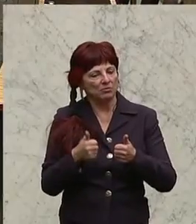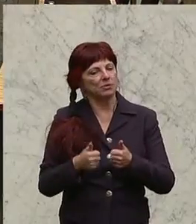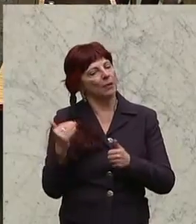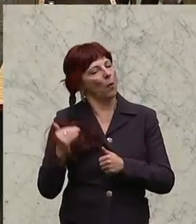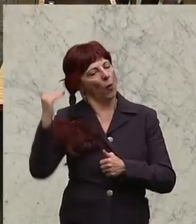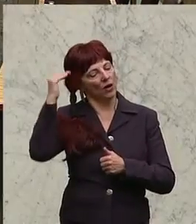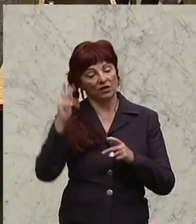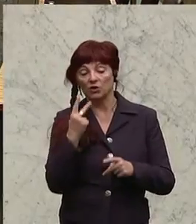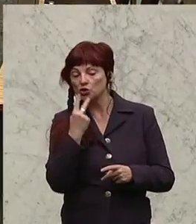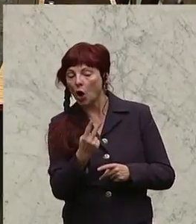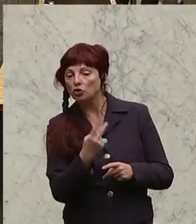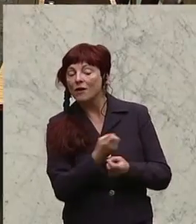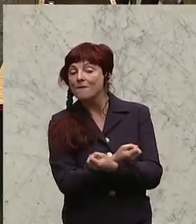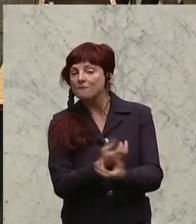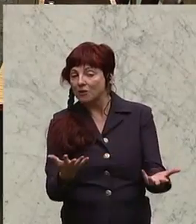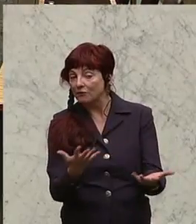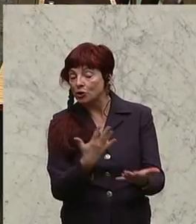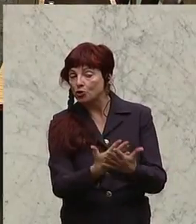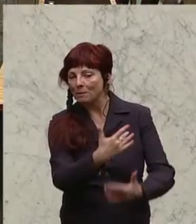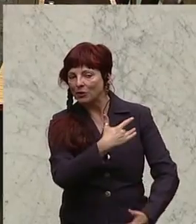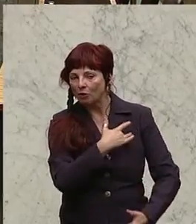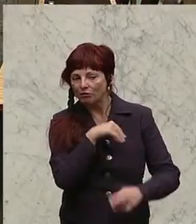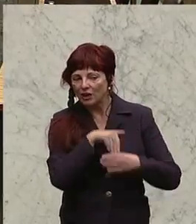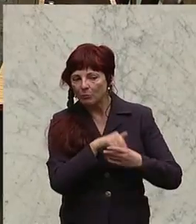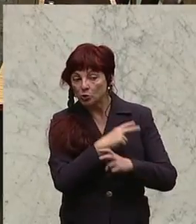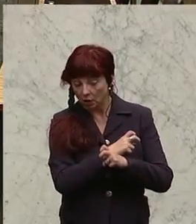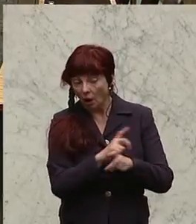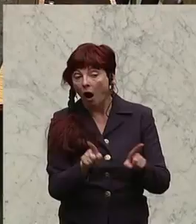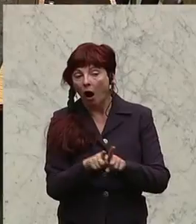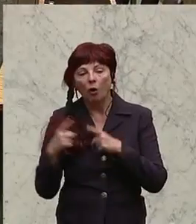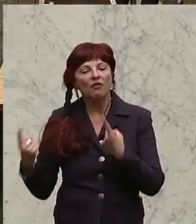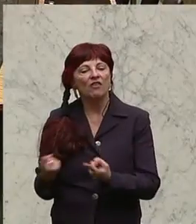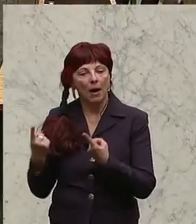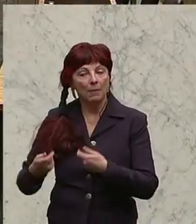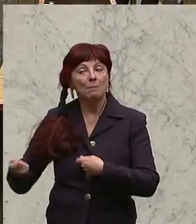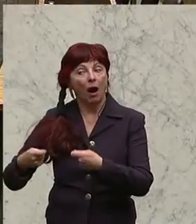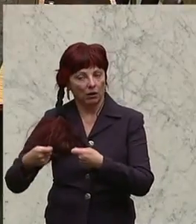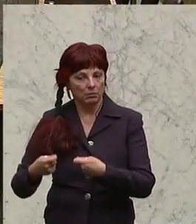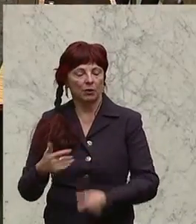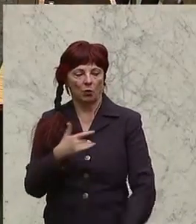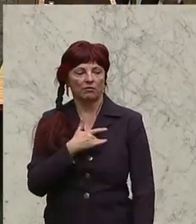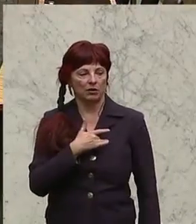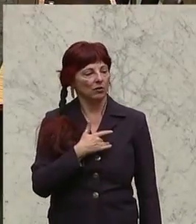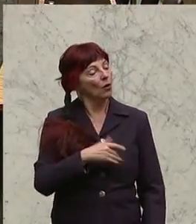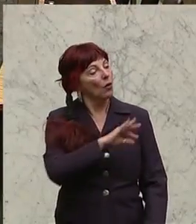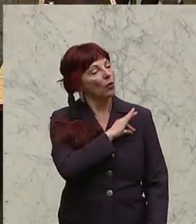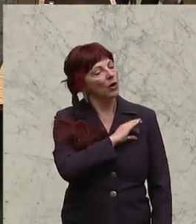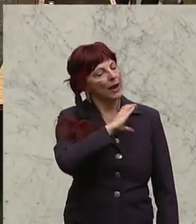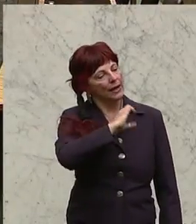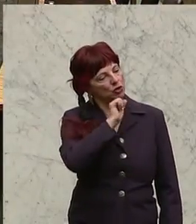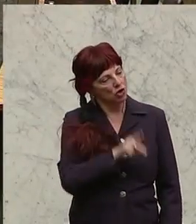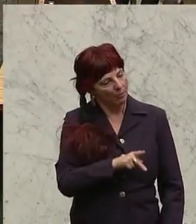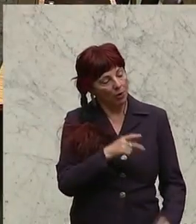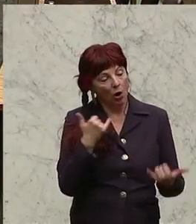Österreich davon betroffen wird. Aber auch der Werbemarkt wird davon eklatant betroffen sein. Und der Kollege Czab hat es heute auch erwähnt,